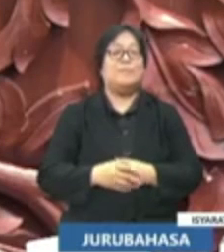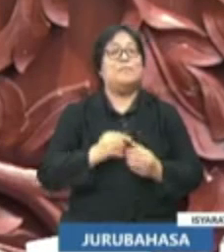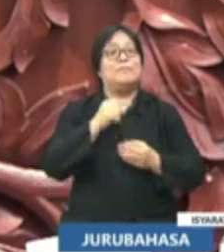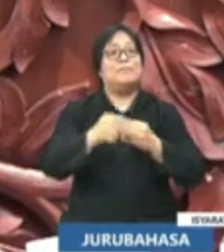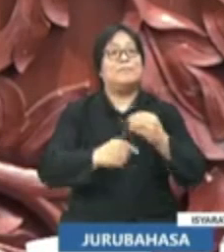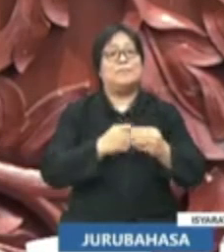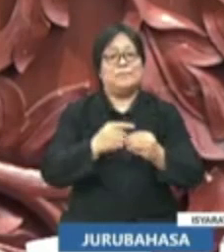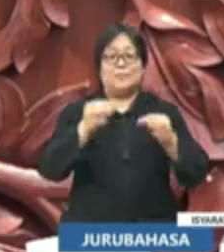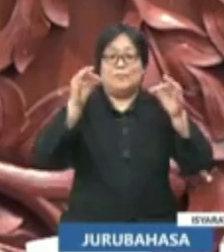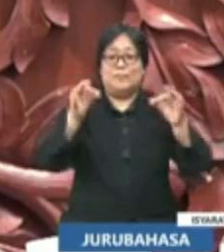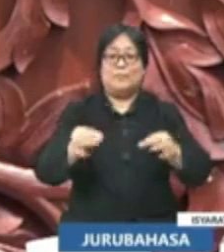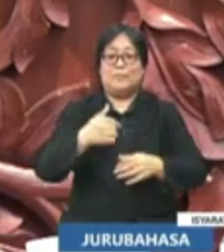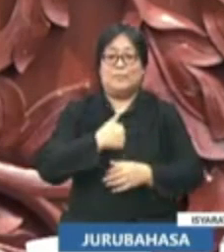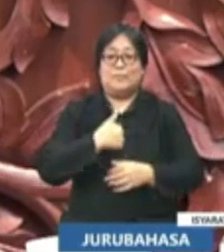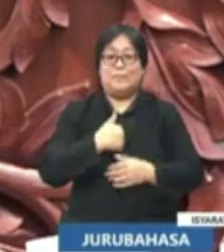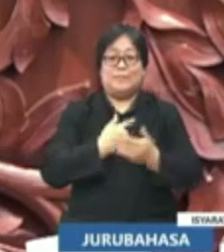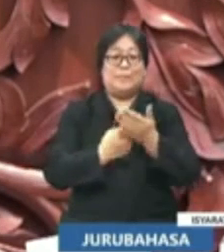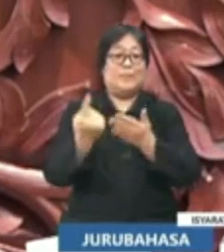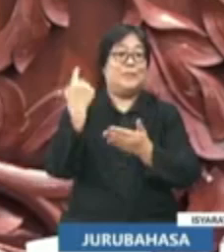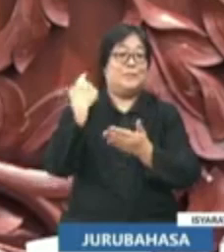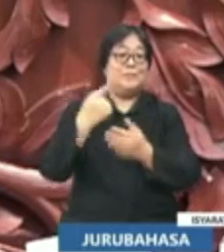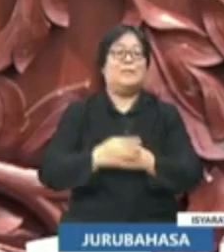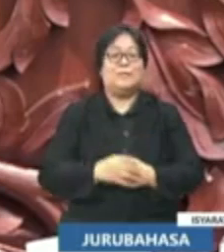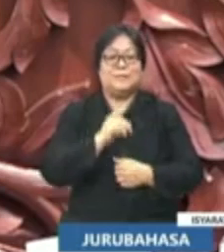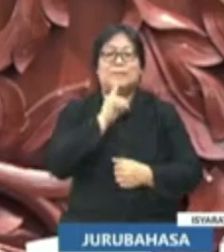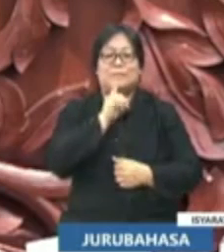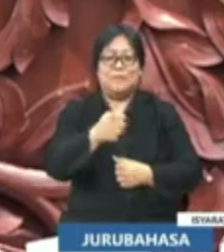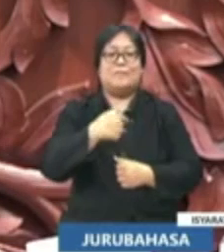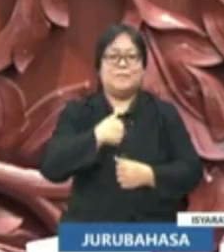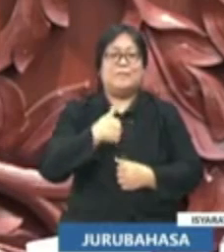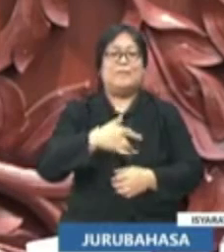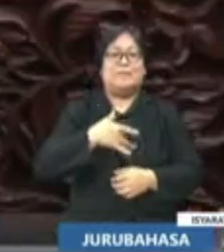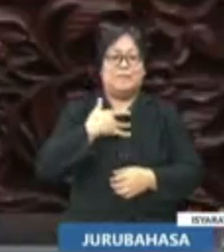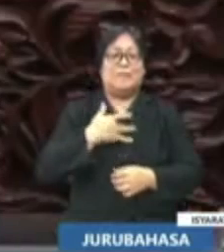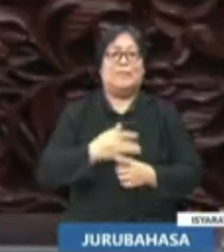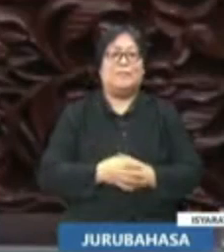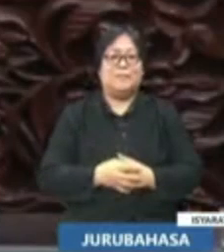mengenai keputusan saya minggu sudah tu, sebenarnya saya rasalah